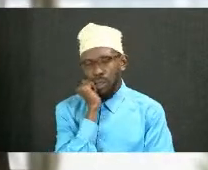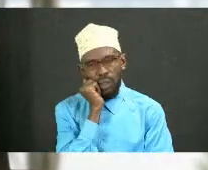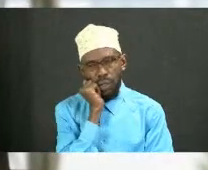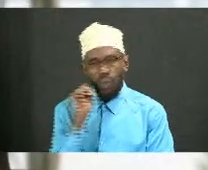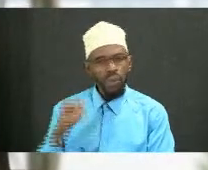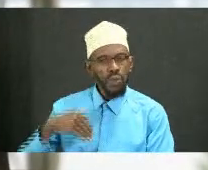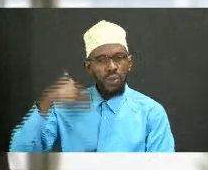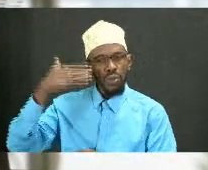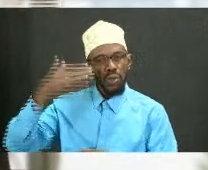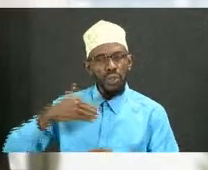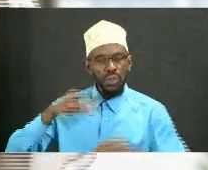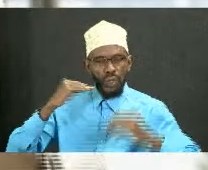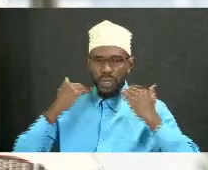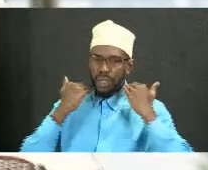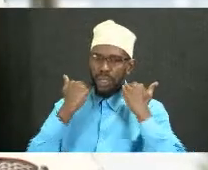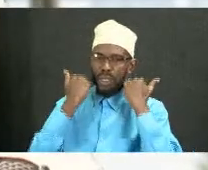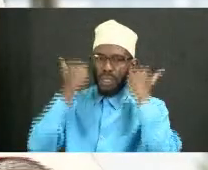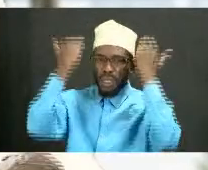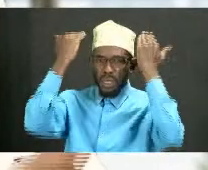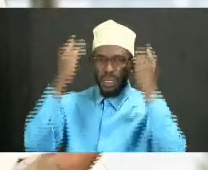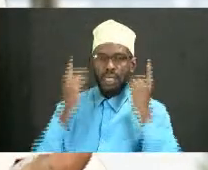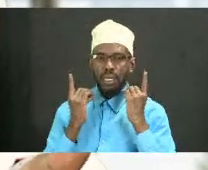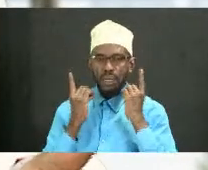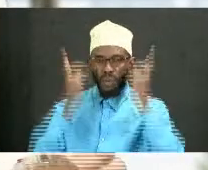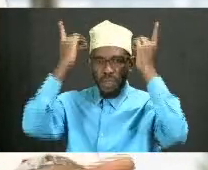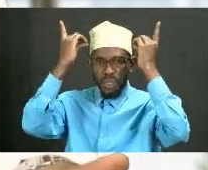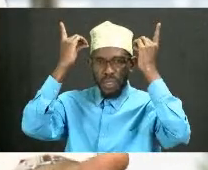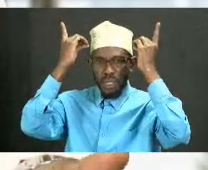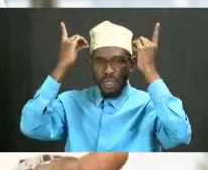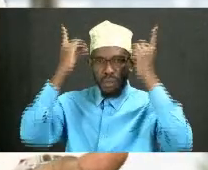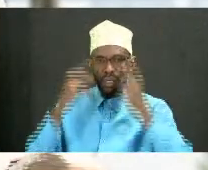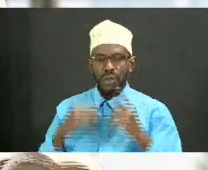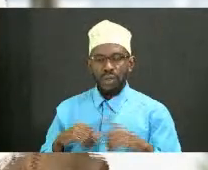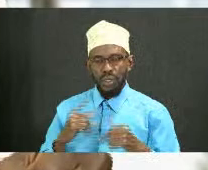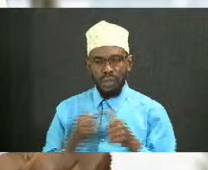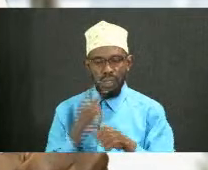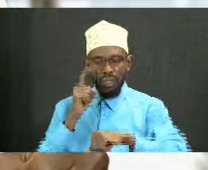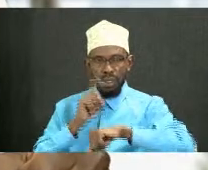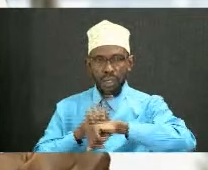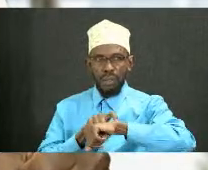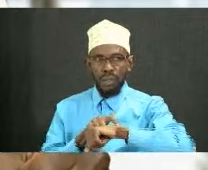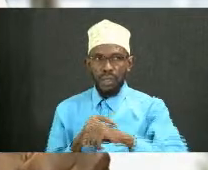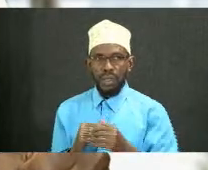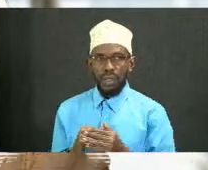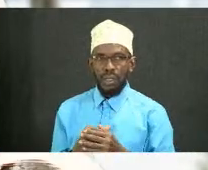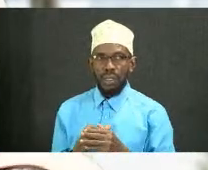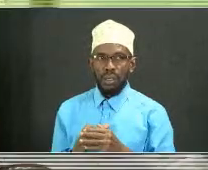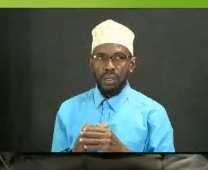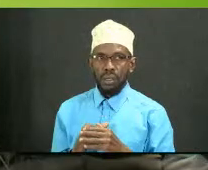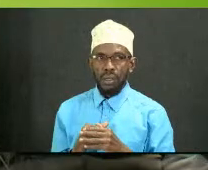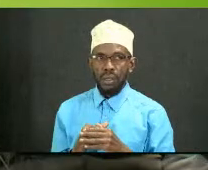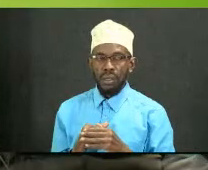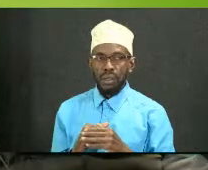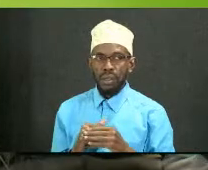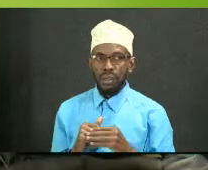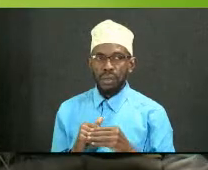na depression na kadhalika, kwa sababu alipoingia siku ya kwanza. Naomba tu nikukatize,